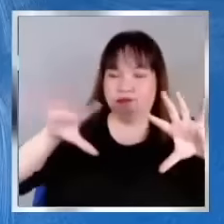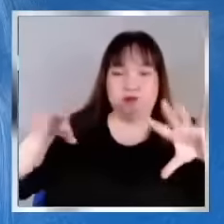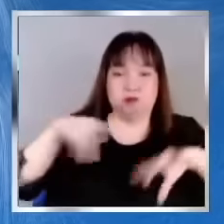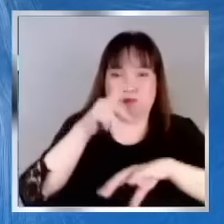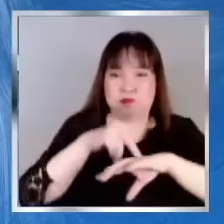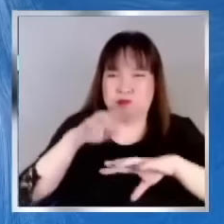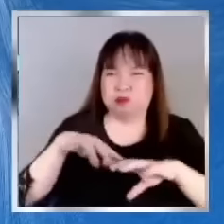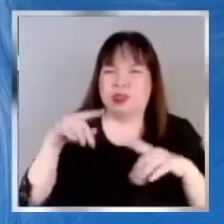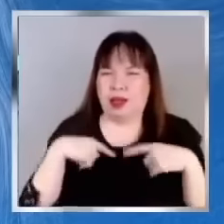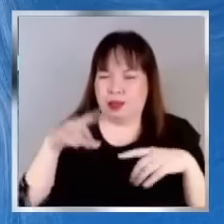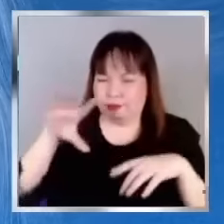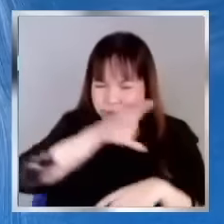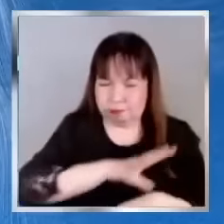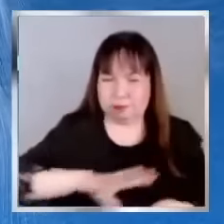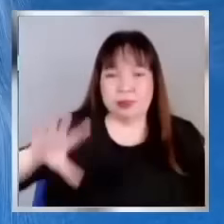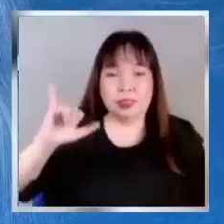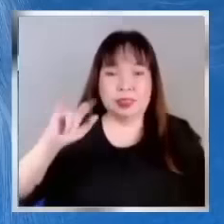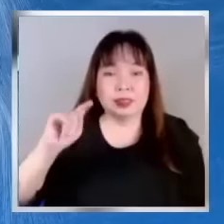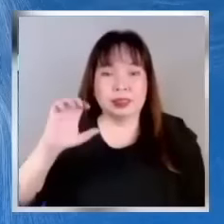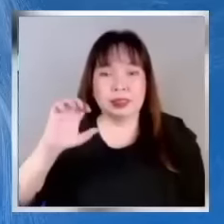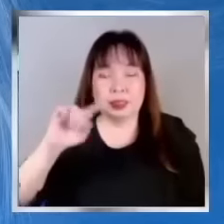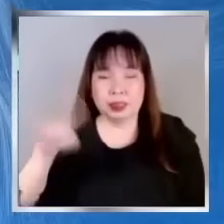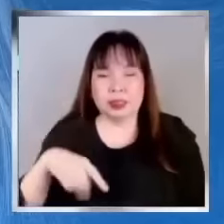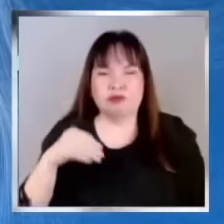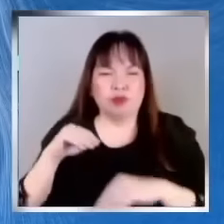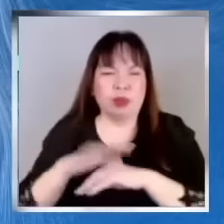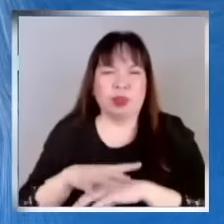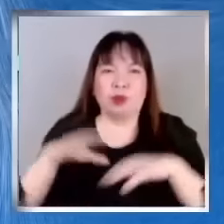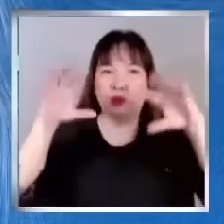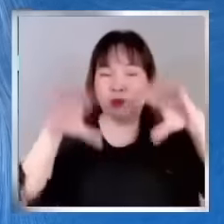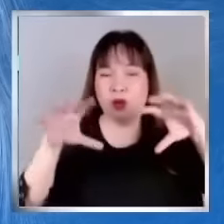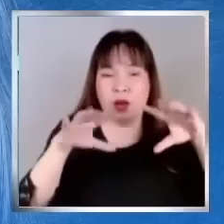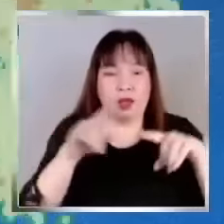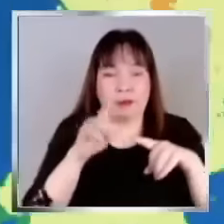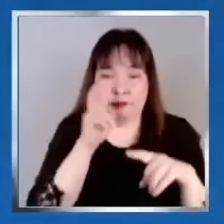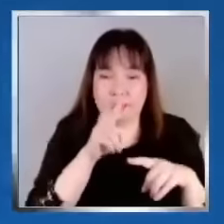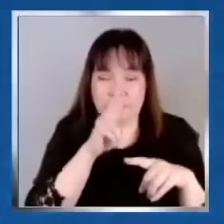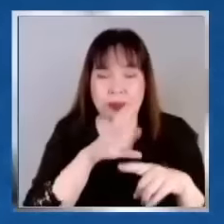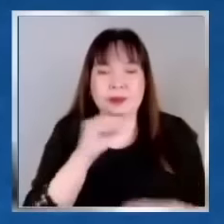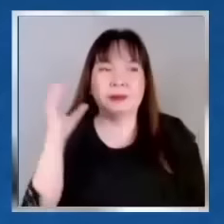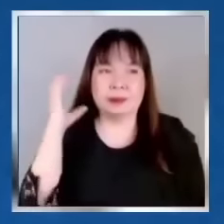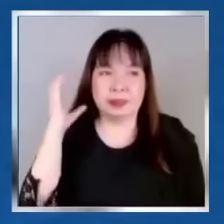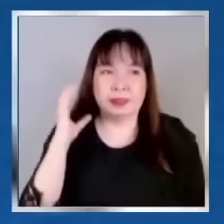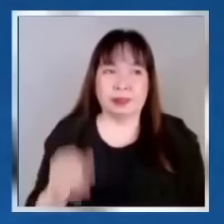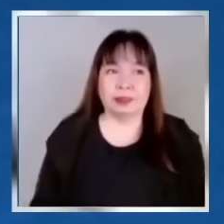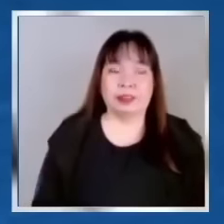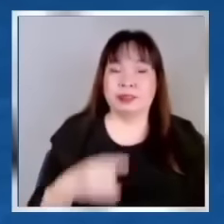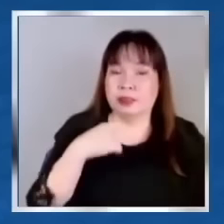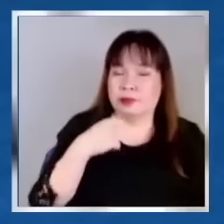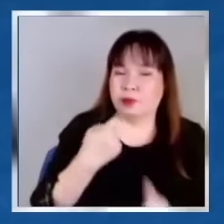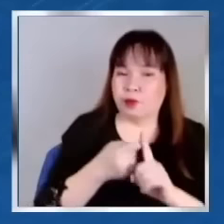ITCZ na magpapaulan din sa ilang bahagi ng Visayas at Mindanao. Base sa datos ng Metro Weather, uulanin ang malaking bahagi ng